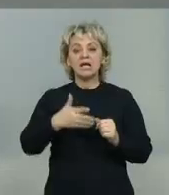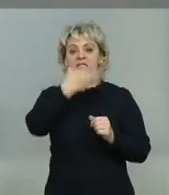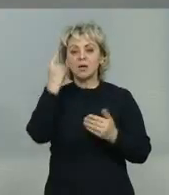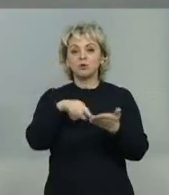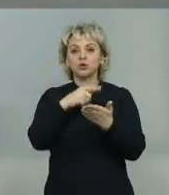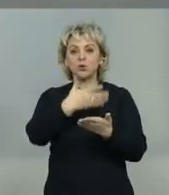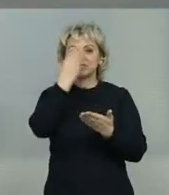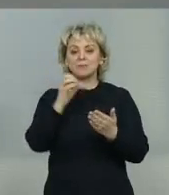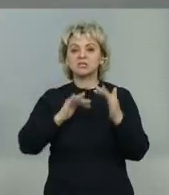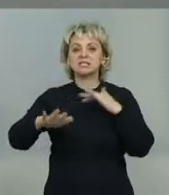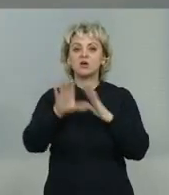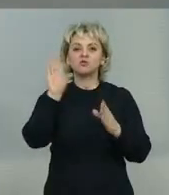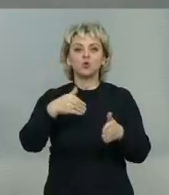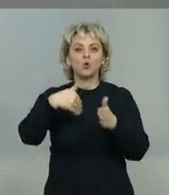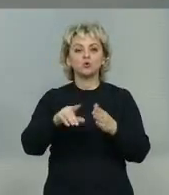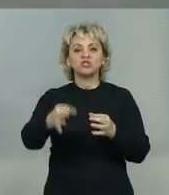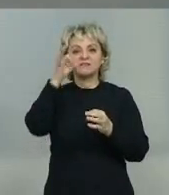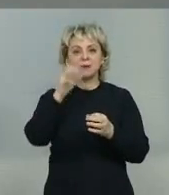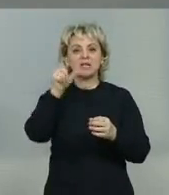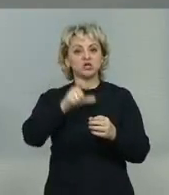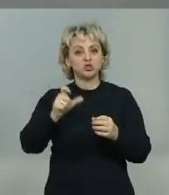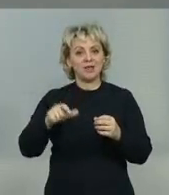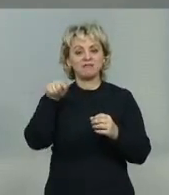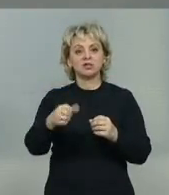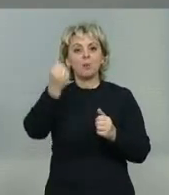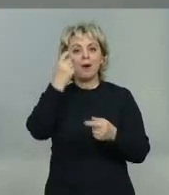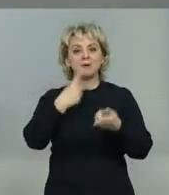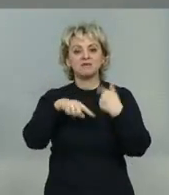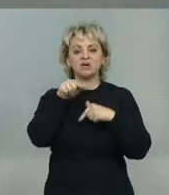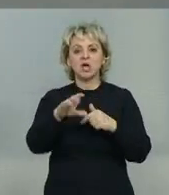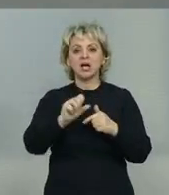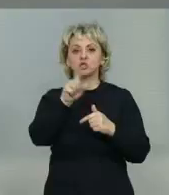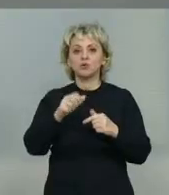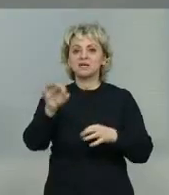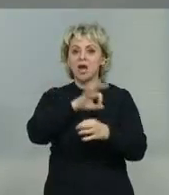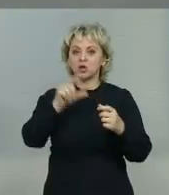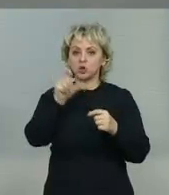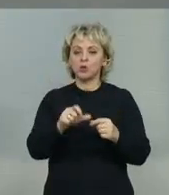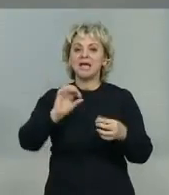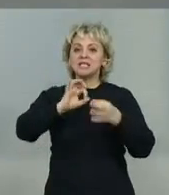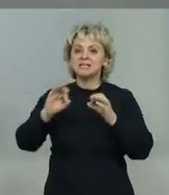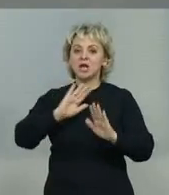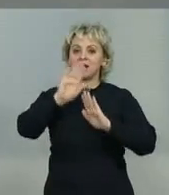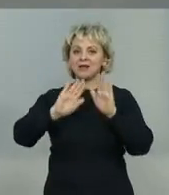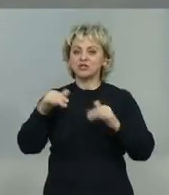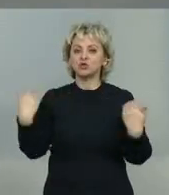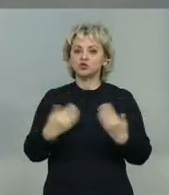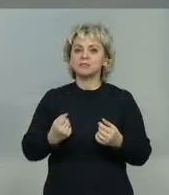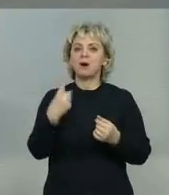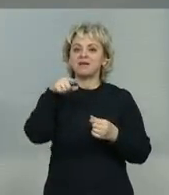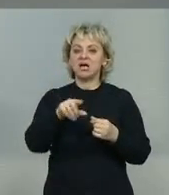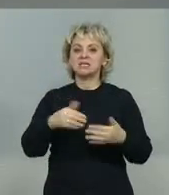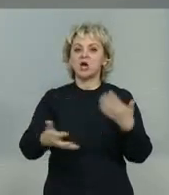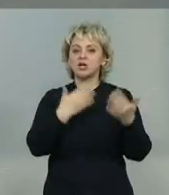Забытый город, забытой страны все лучше вспоминается человечеством. Память возвращают азовские археологи. Детали и картины жизни всплывают